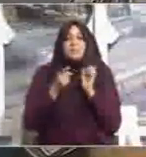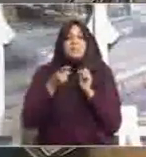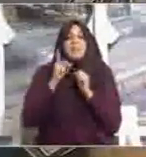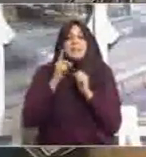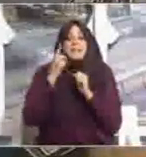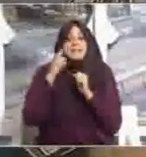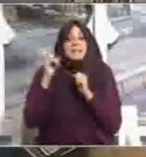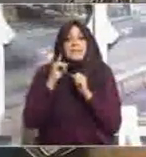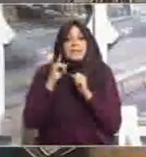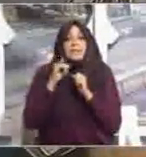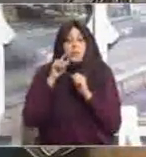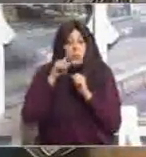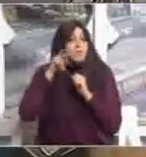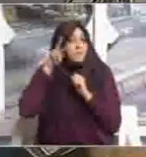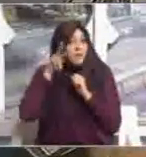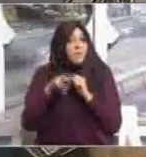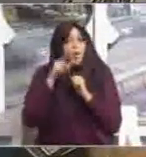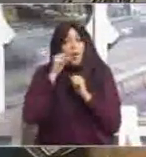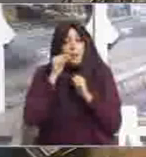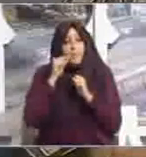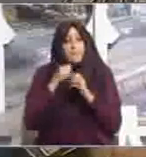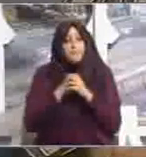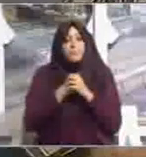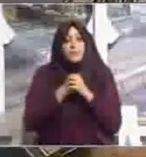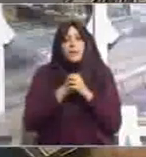كان فعلا يعني